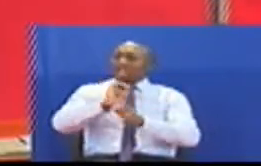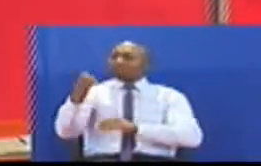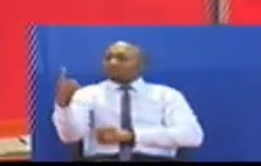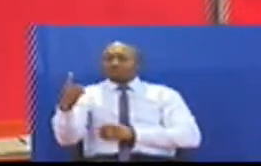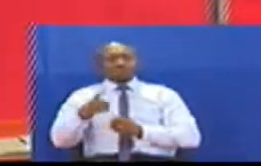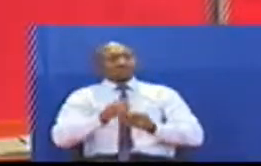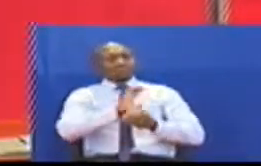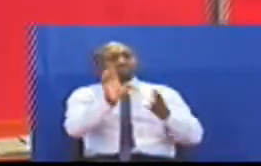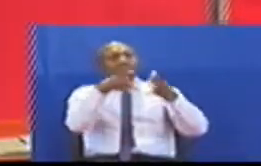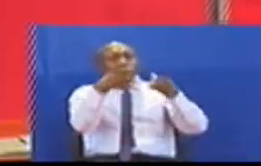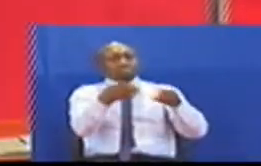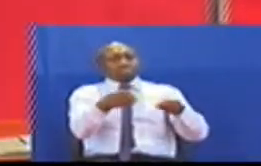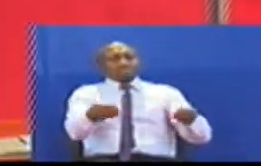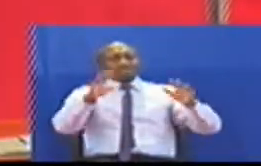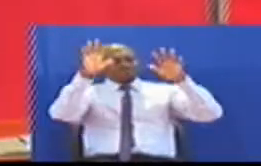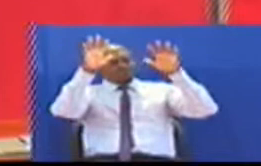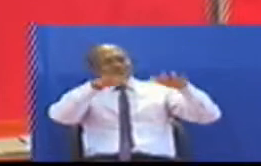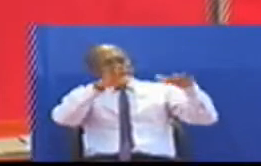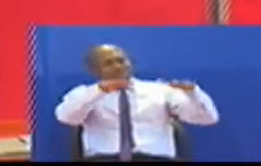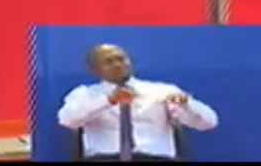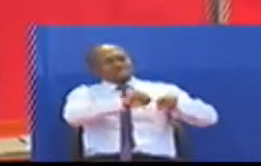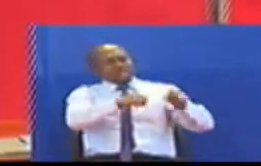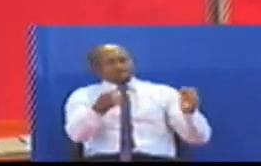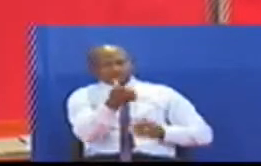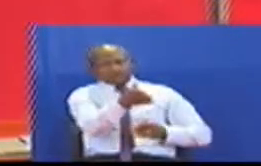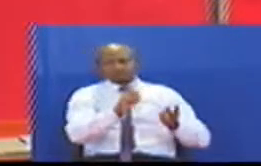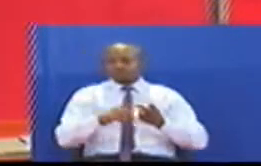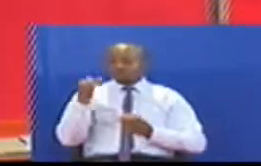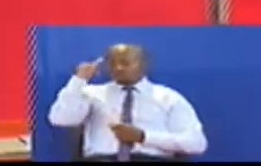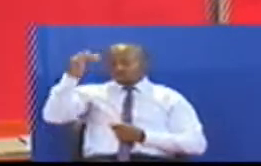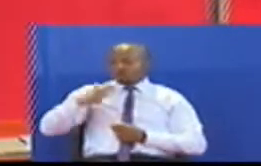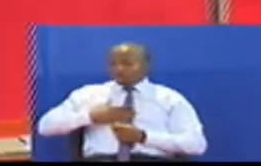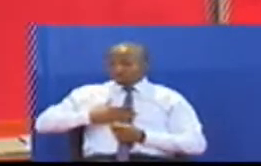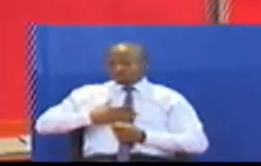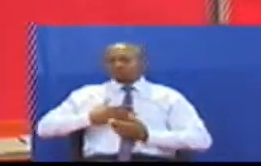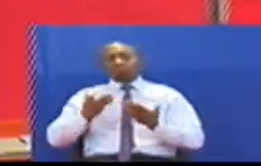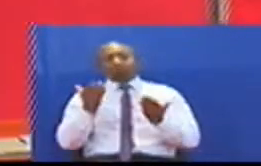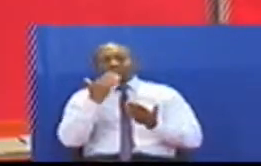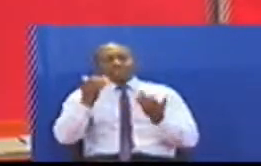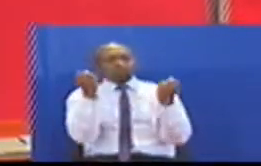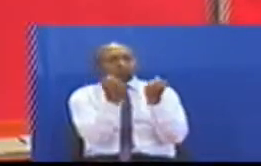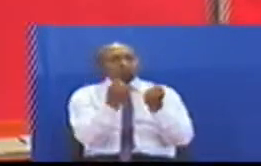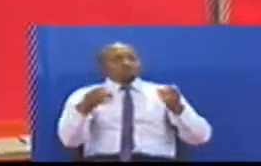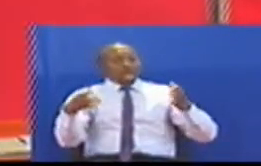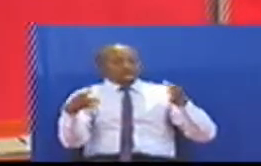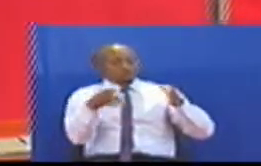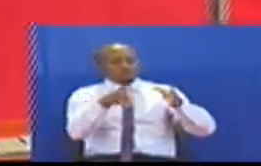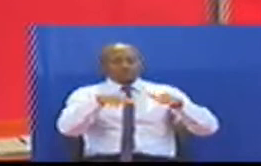na mvua. Sasa ushauri wangu ni kwa nini siundwe tume au kamati wakaweza